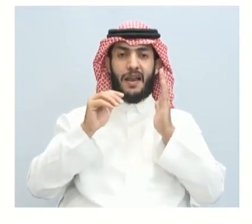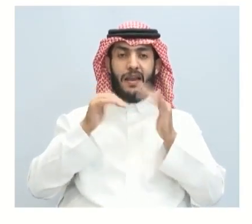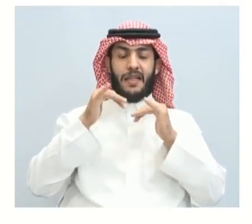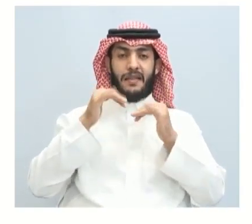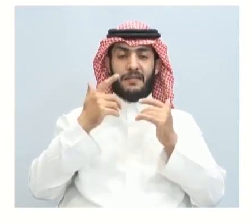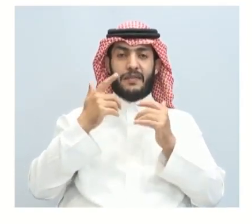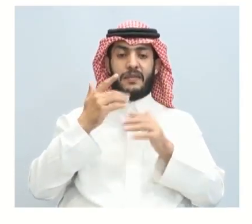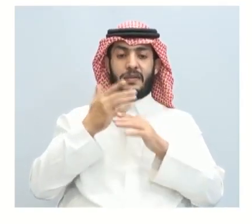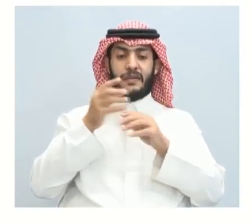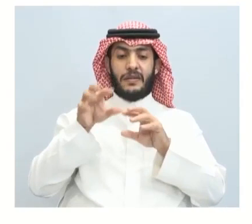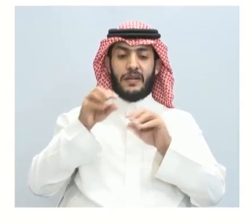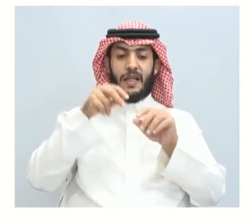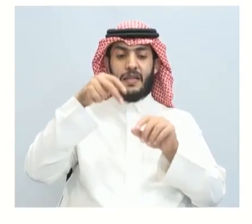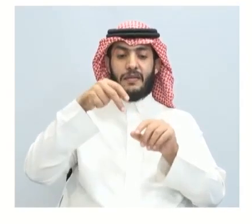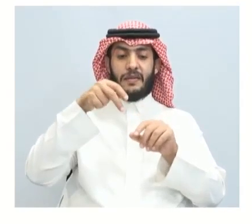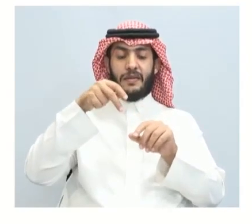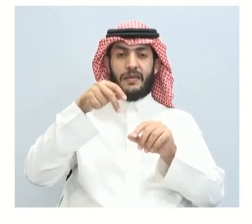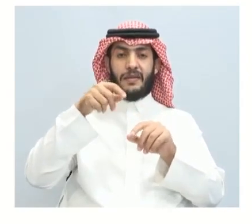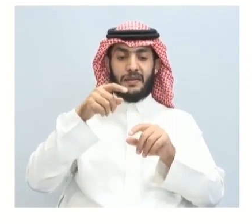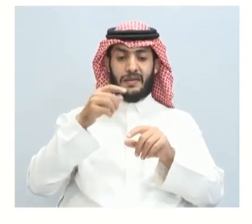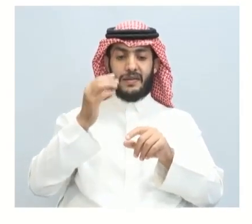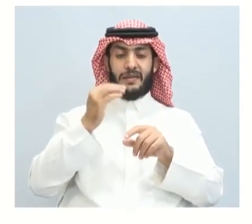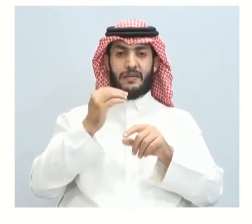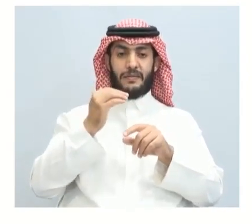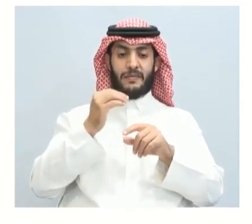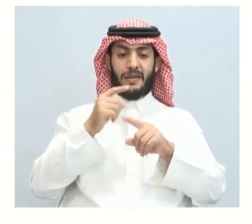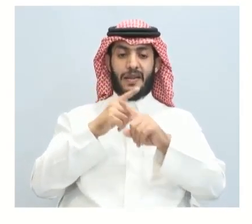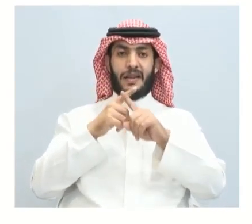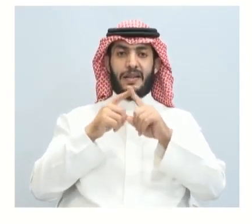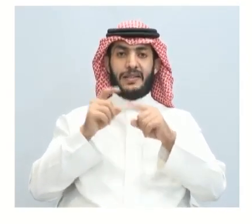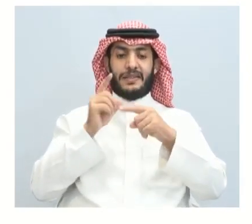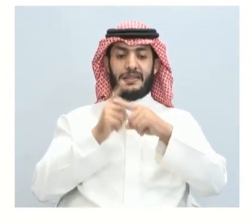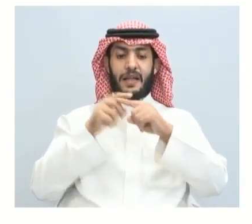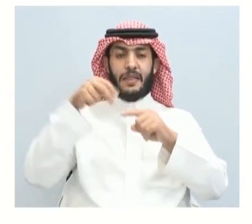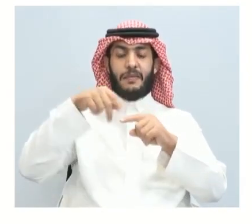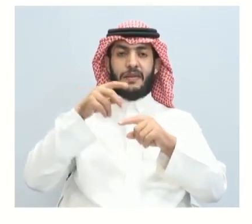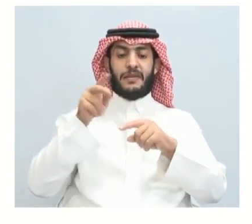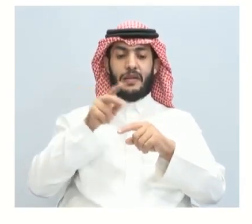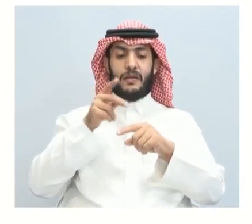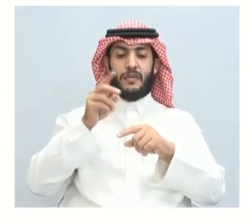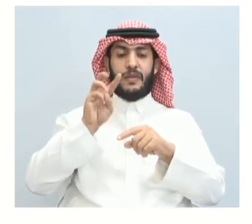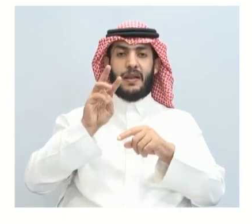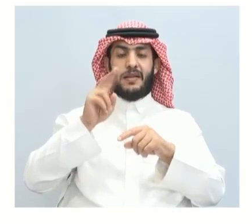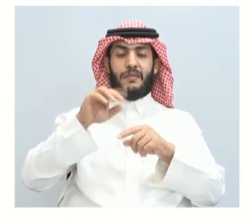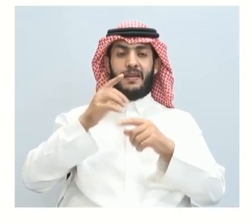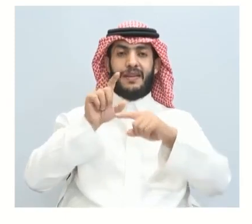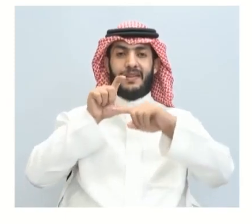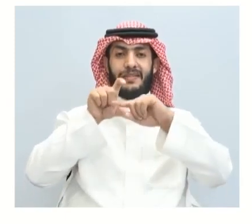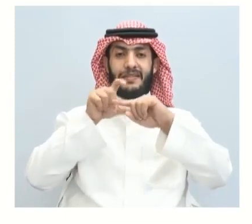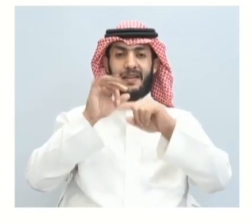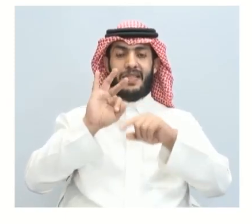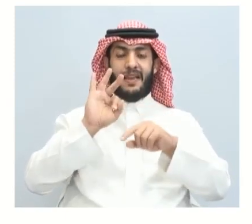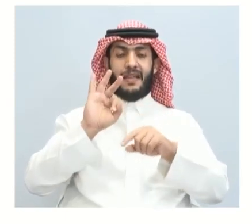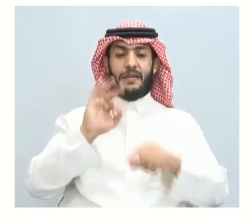اسوي اب انقل الثمانيه للطرف الثاني تصير اكس زئ 8 تساوي 3 واي بعدين اقسم الطرفين على